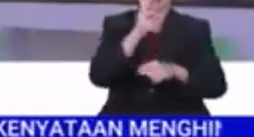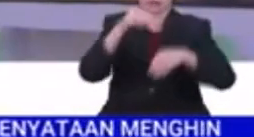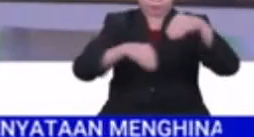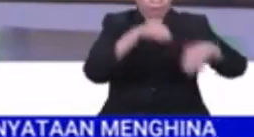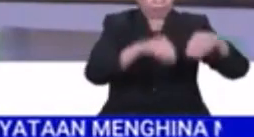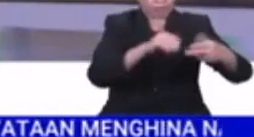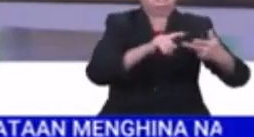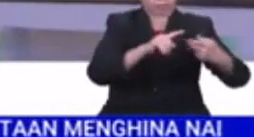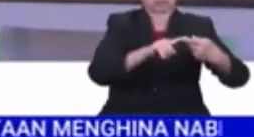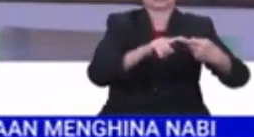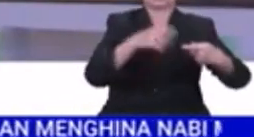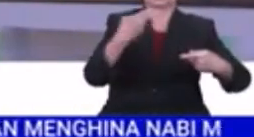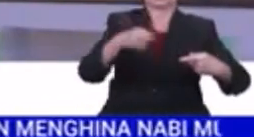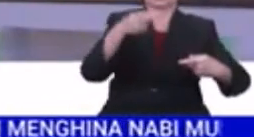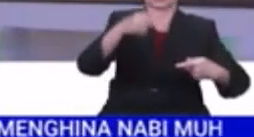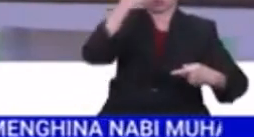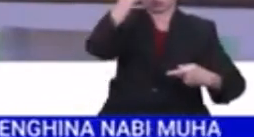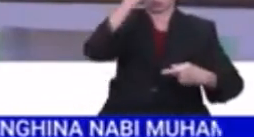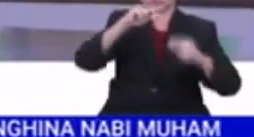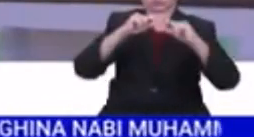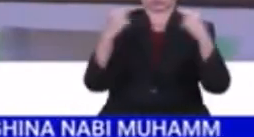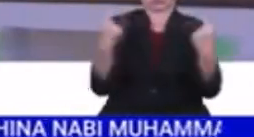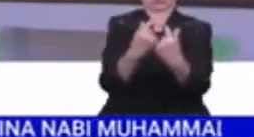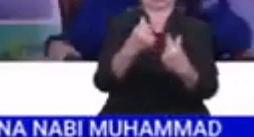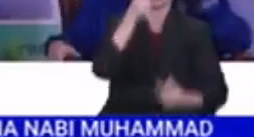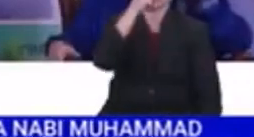khusus untuk golongan wanita